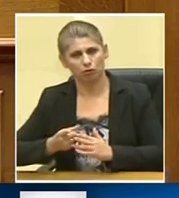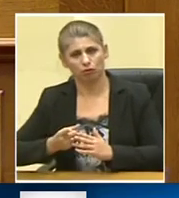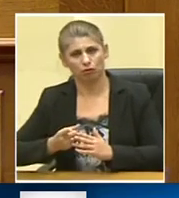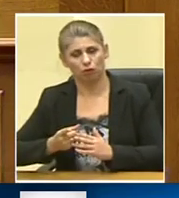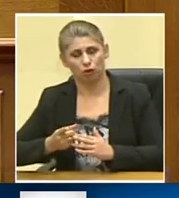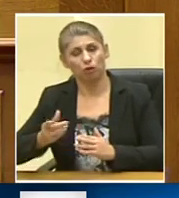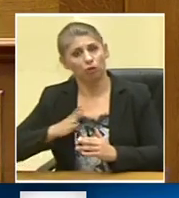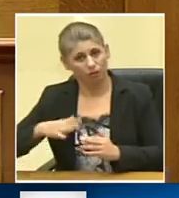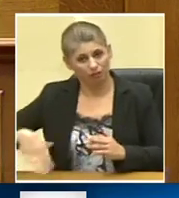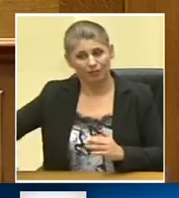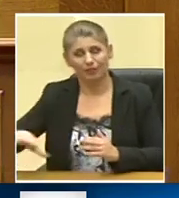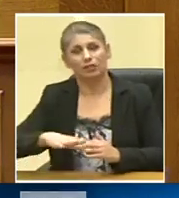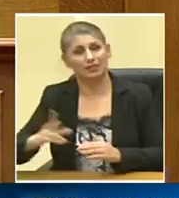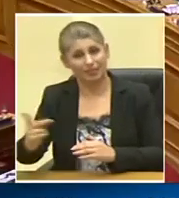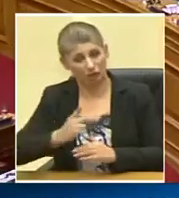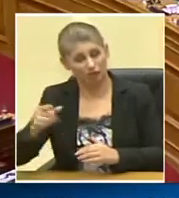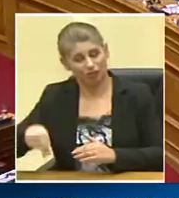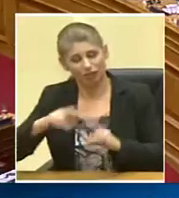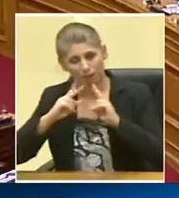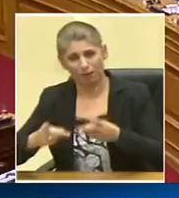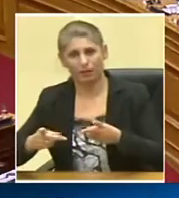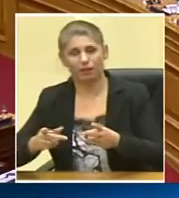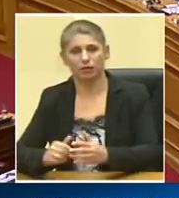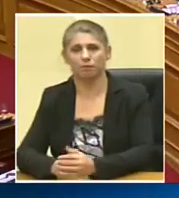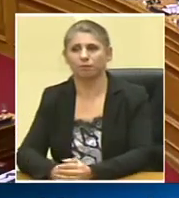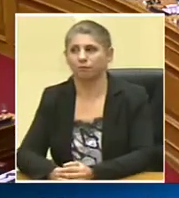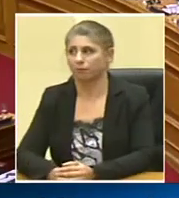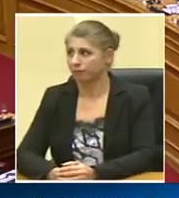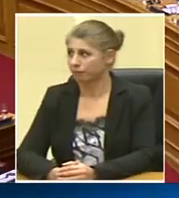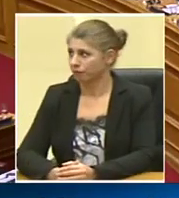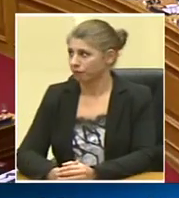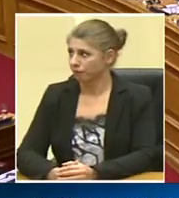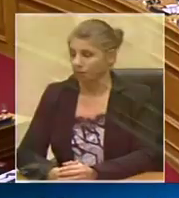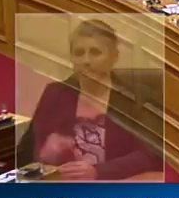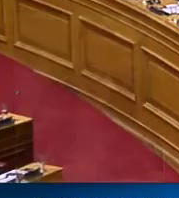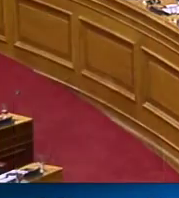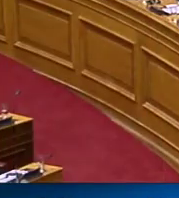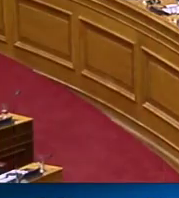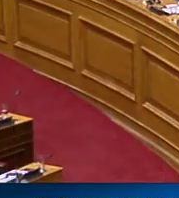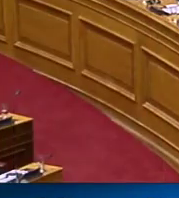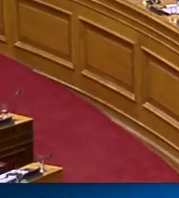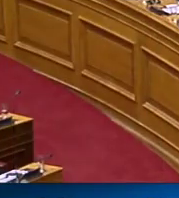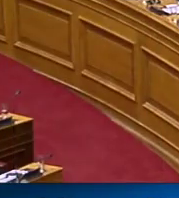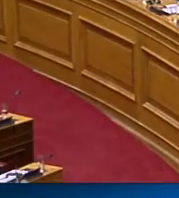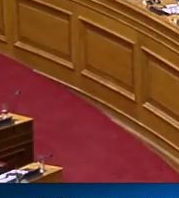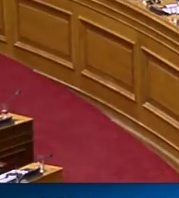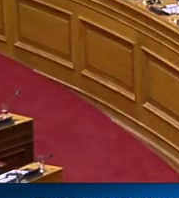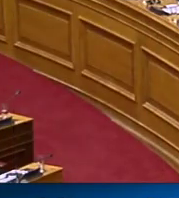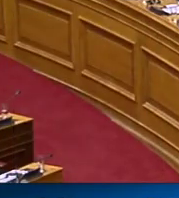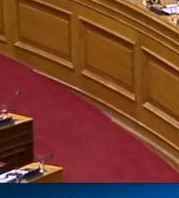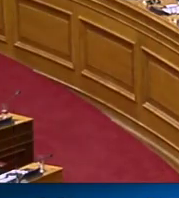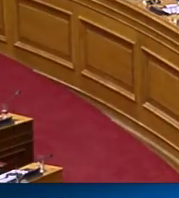να απαντήσουμε. Ευχαριστώ. Ευχαριστώ, κυρία συνάδελφε. Η συνάδελφος κυρία Κατερίνη Παπακώστα Σιδηροπούλου έχει το λόγο.